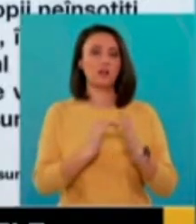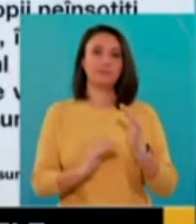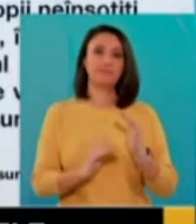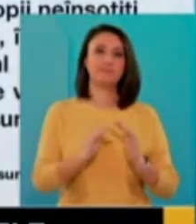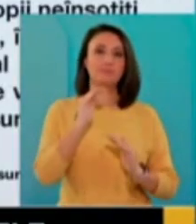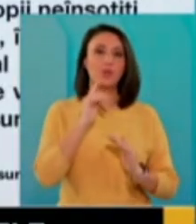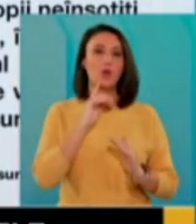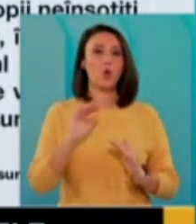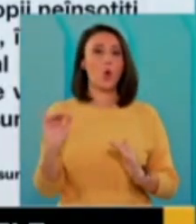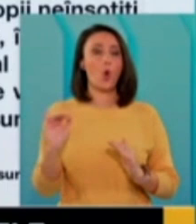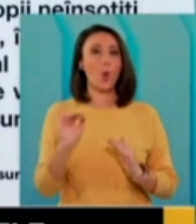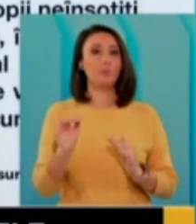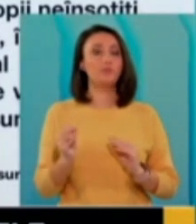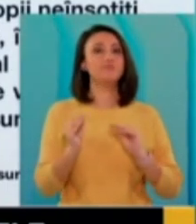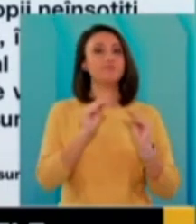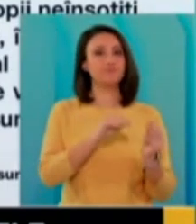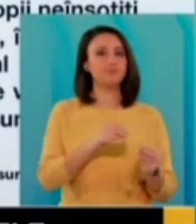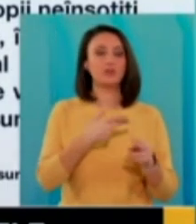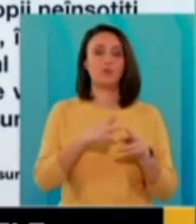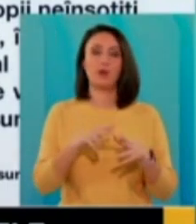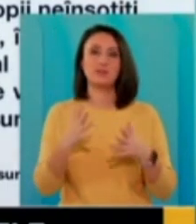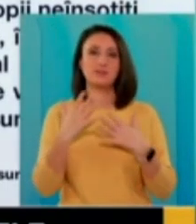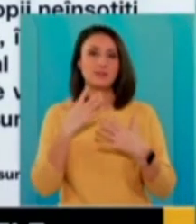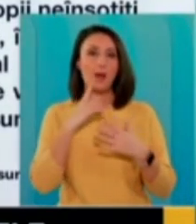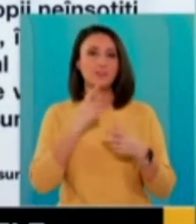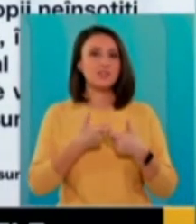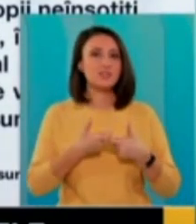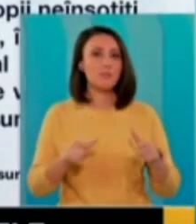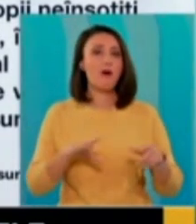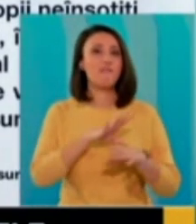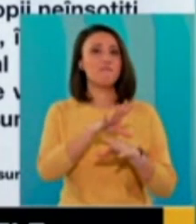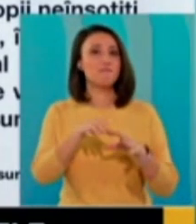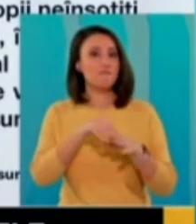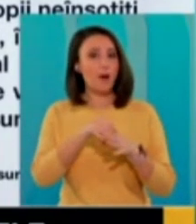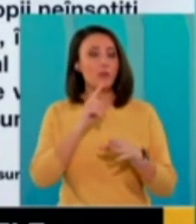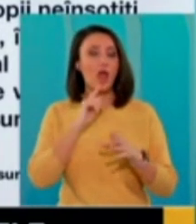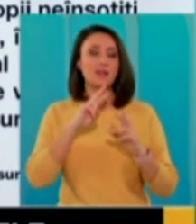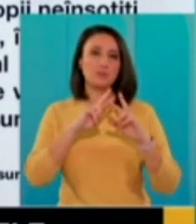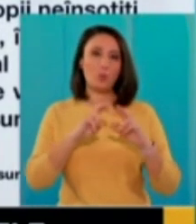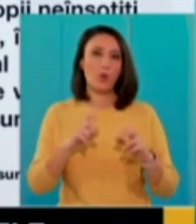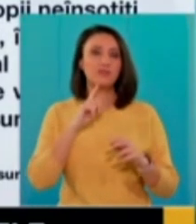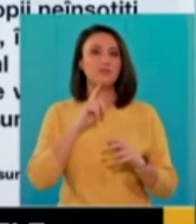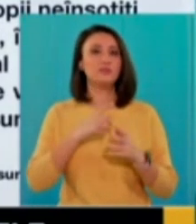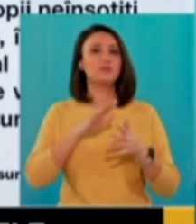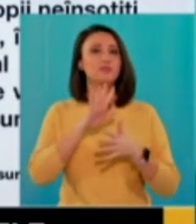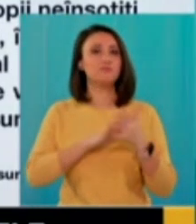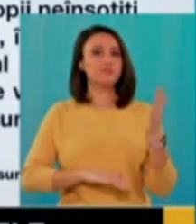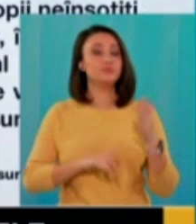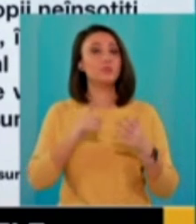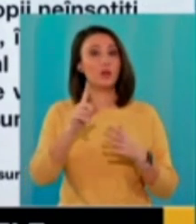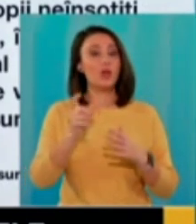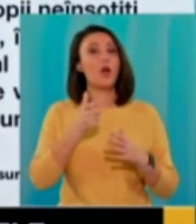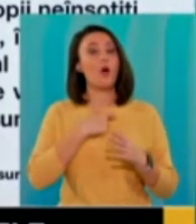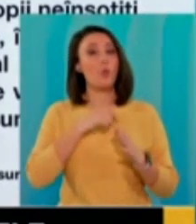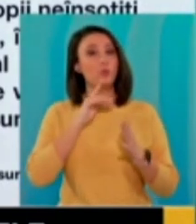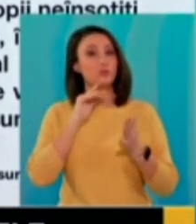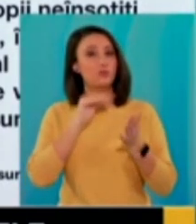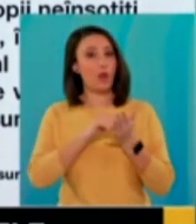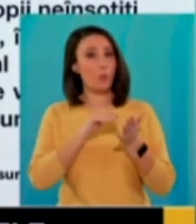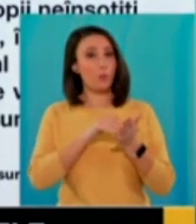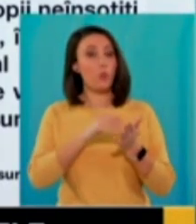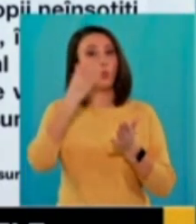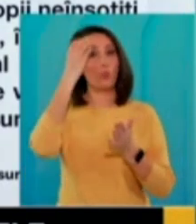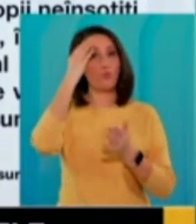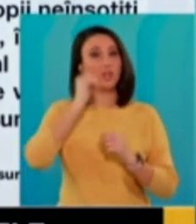creștere. Copiii strămutați sunt extrem de vulnerabili la separarea de familii, la exploatare și traficare. Ei au nevoie ca guvernele din regiune